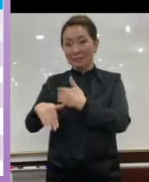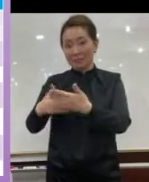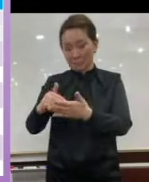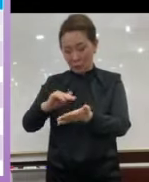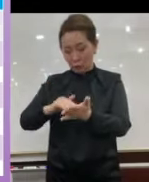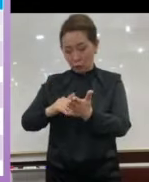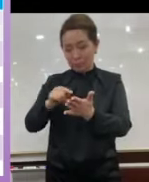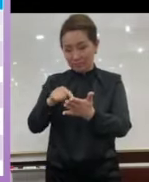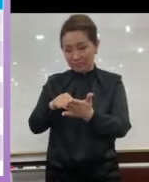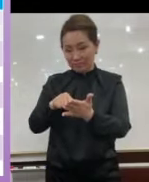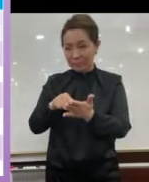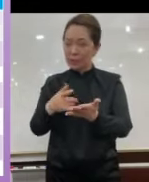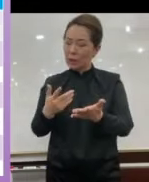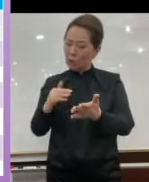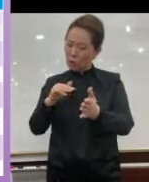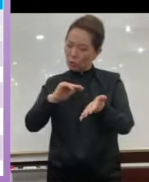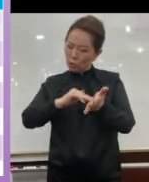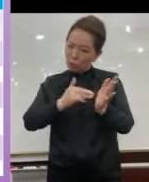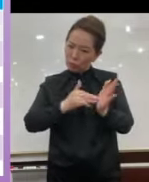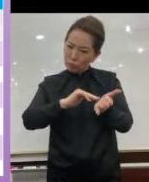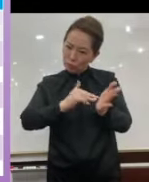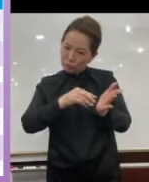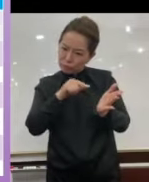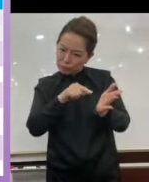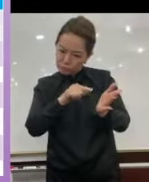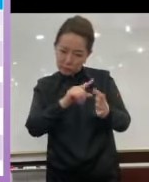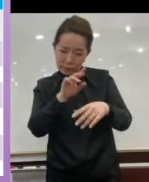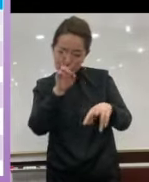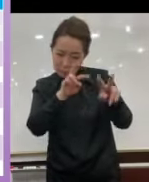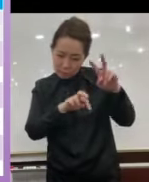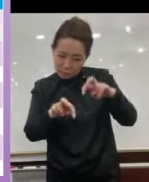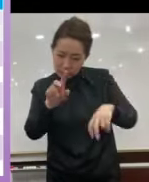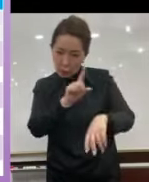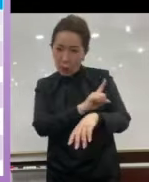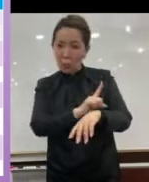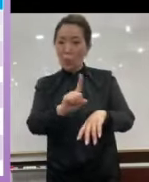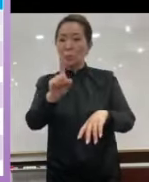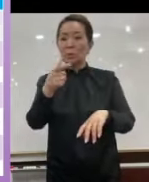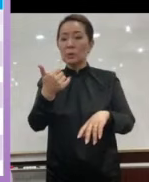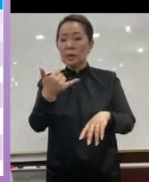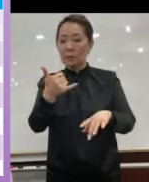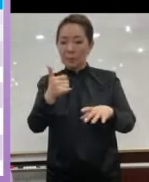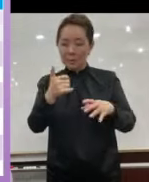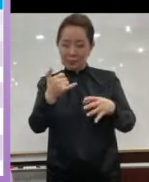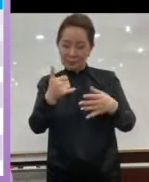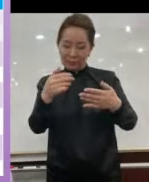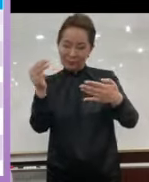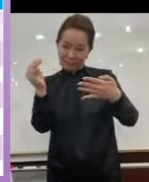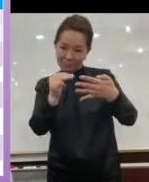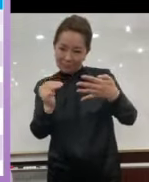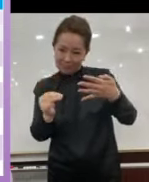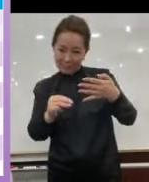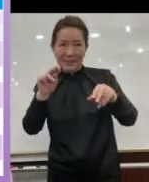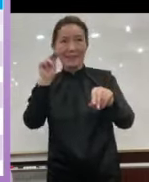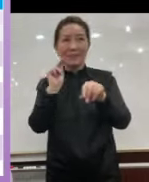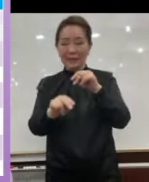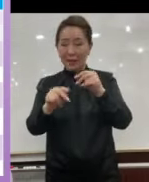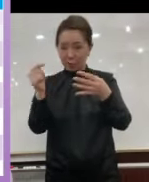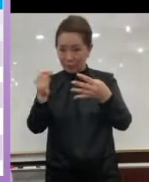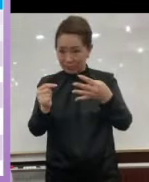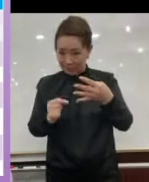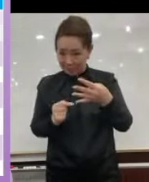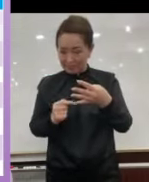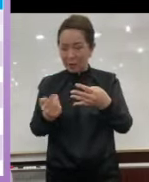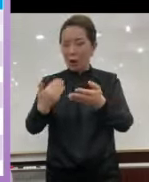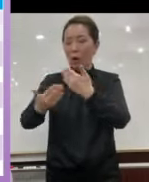үйл ажиллагааныхаа одоо үр дүн тооцох шалгуур үзүүлэлтүүдийг бас анханаас нь бол тогтцсон байдаг.